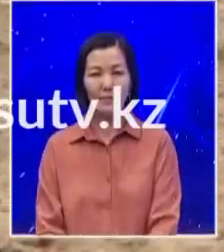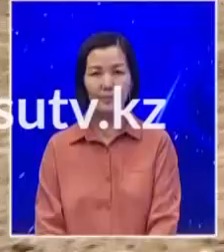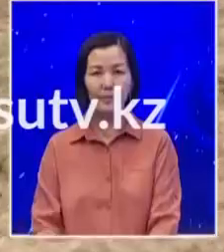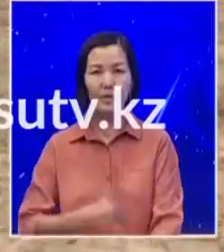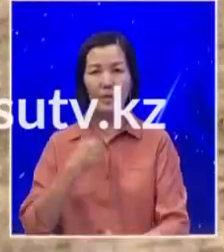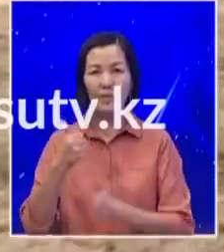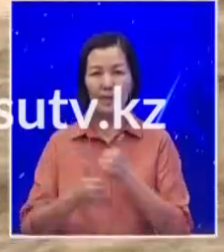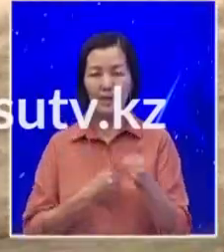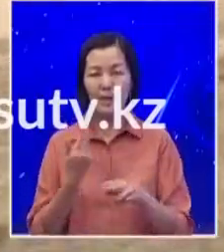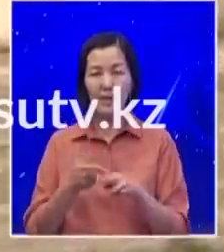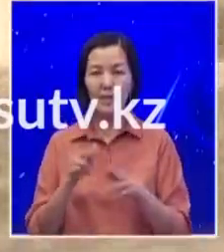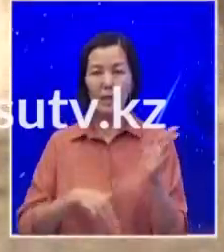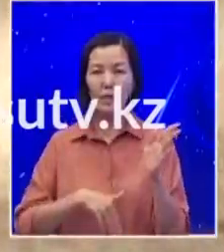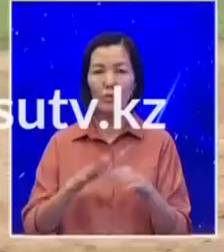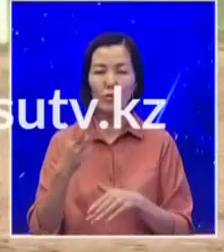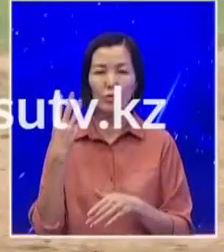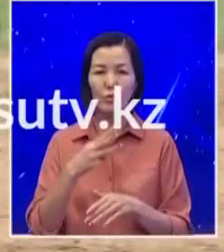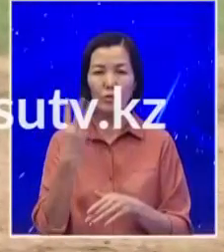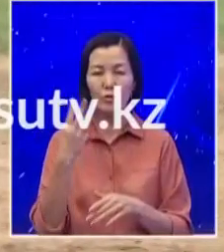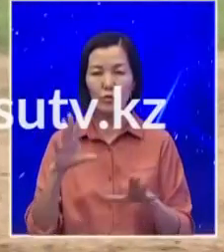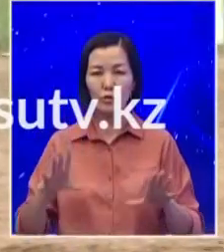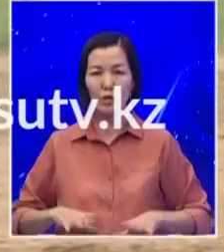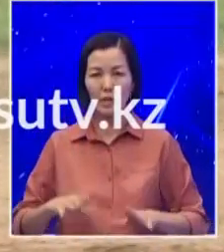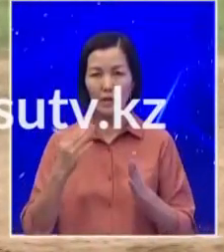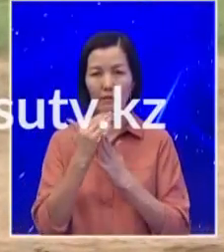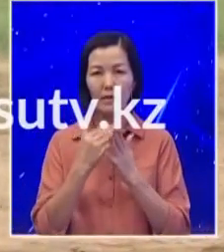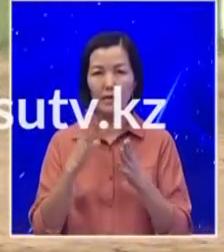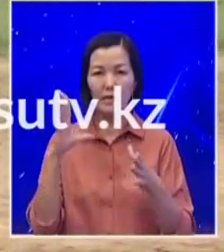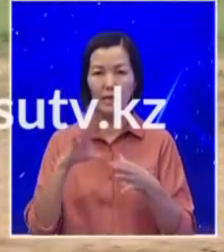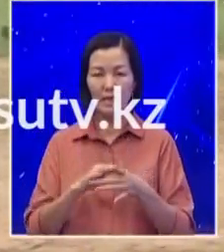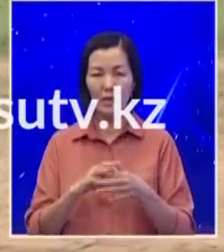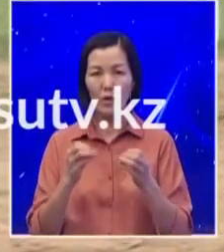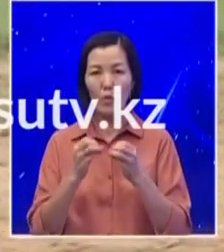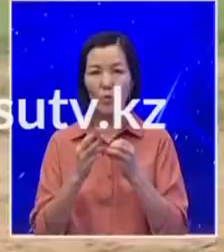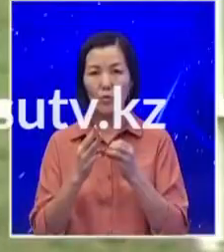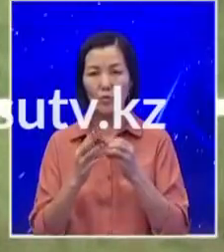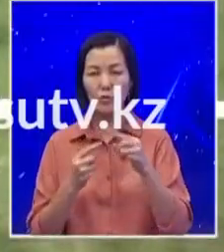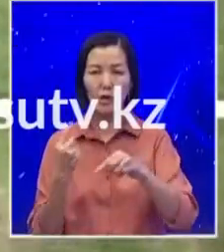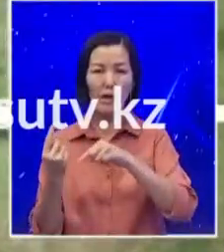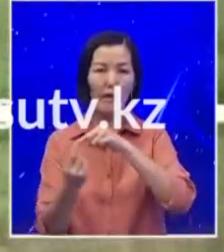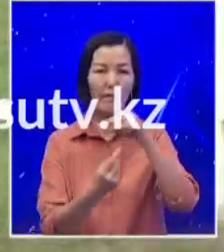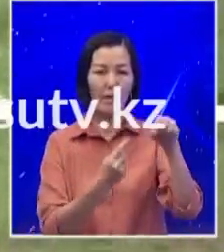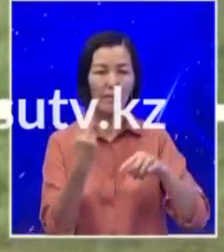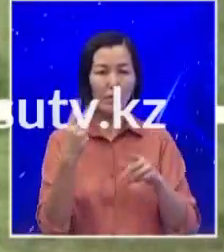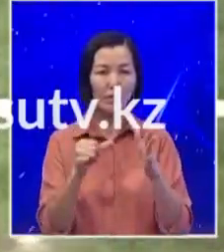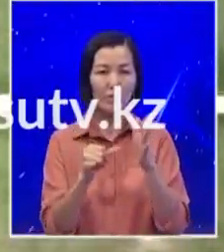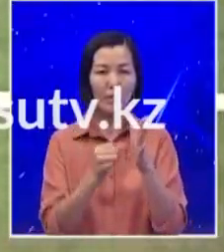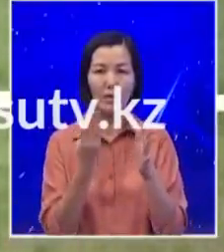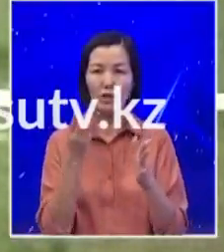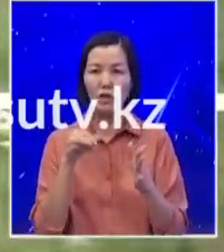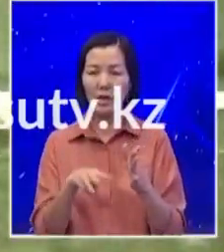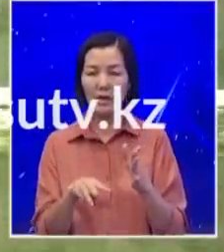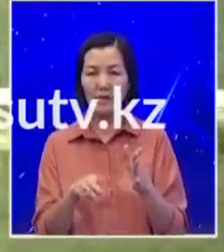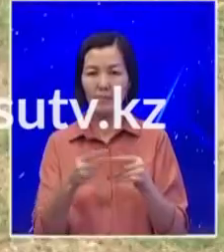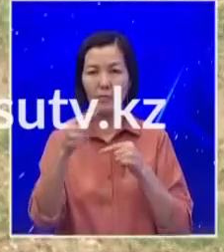Бәйгенің ең қызығы аламан, оған 33 жылқы тіркелген, сәйгүліктер 13 айналымға жіберілді, яғни 26 шақырымға шапты.